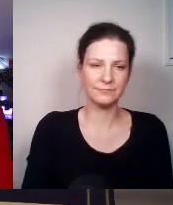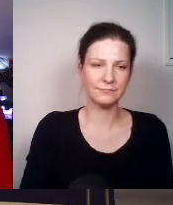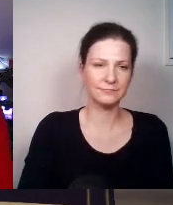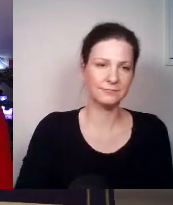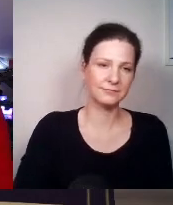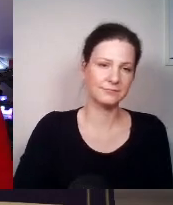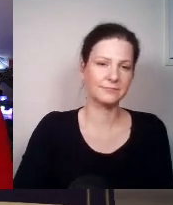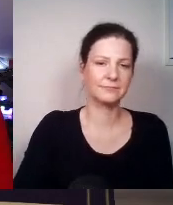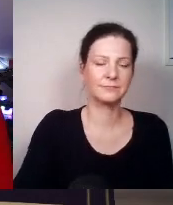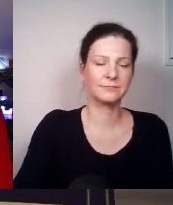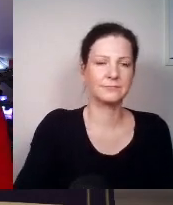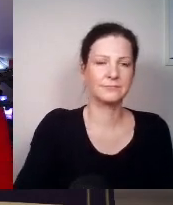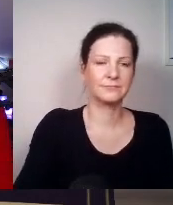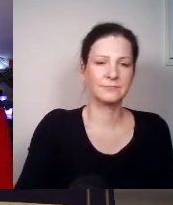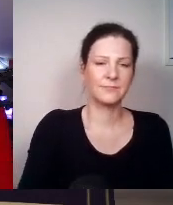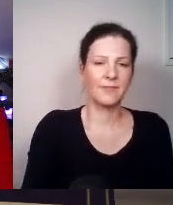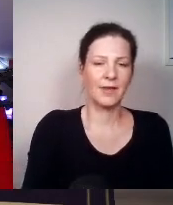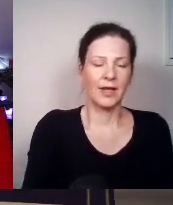Romy?